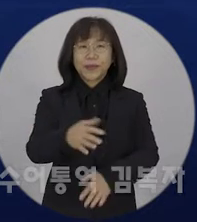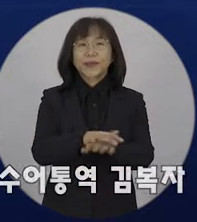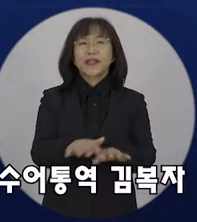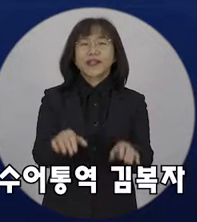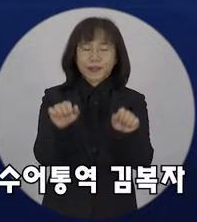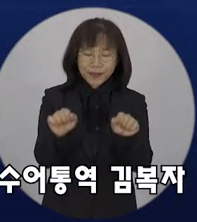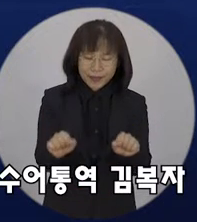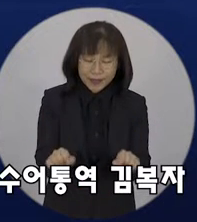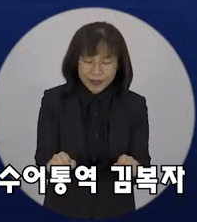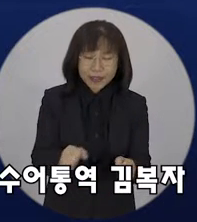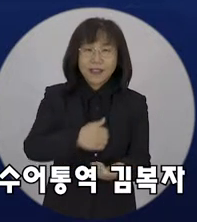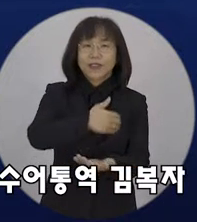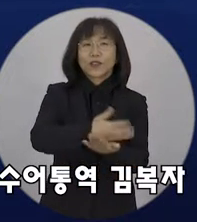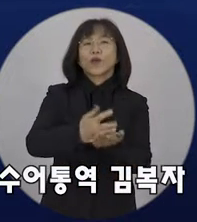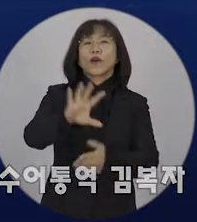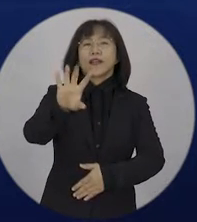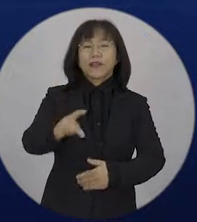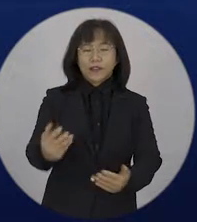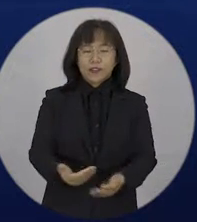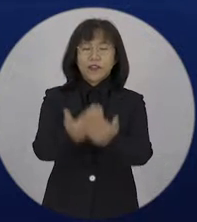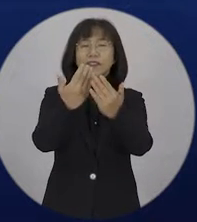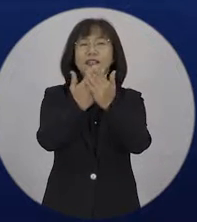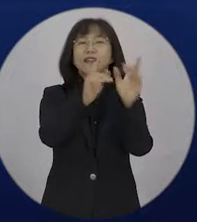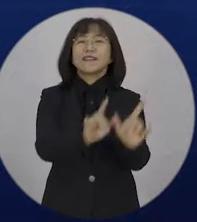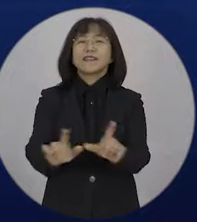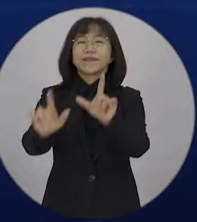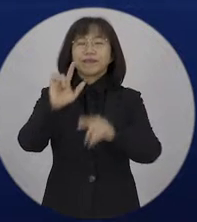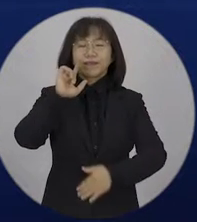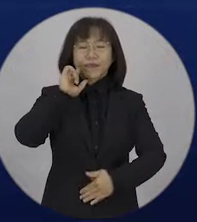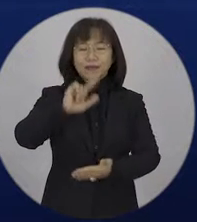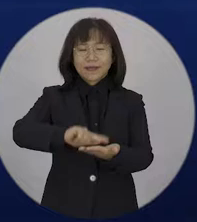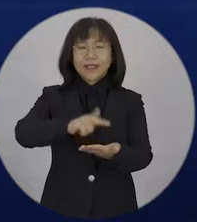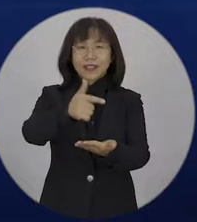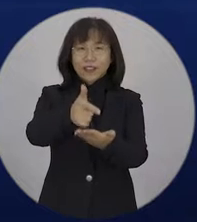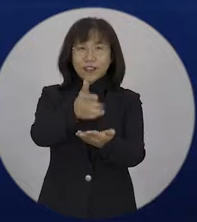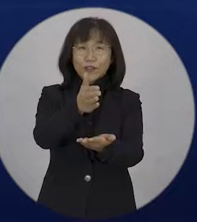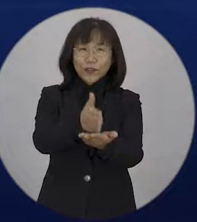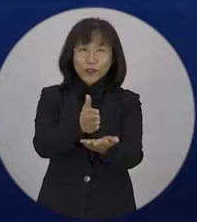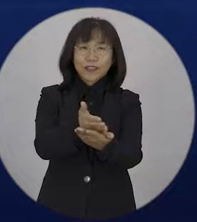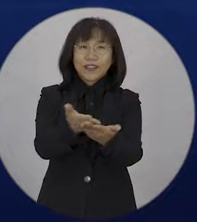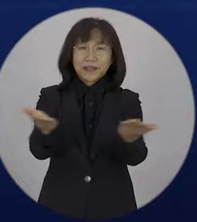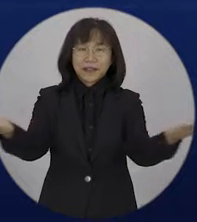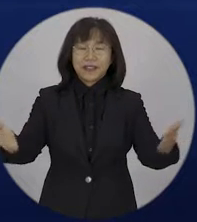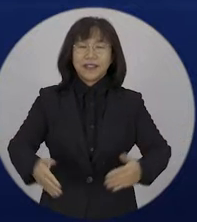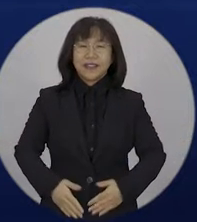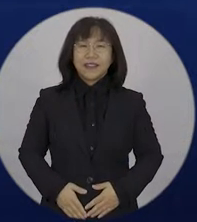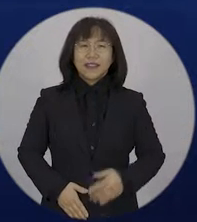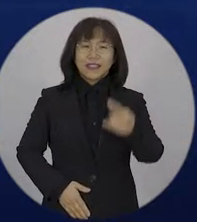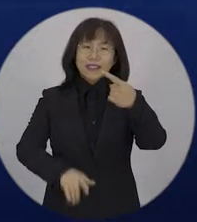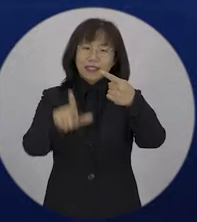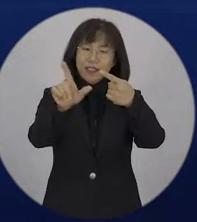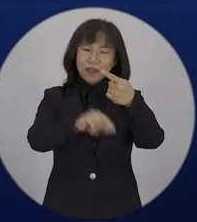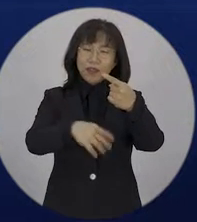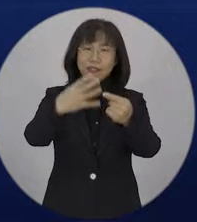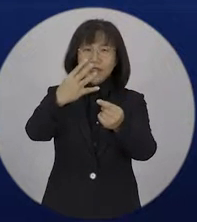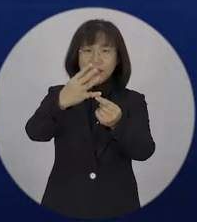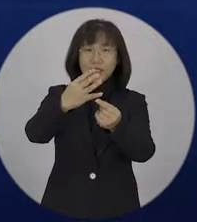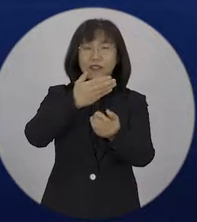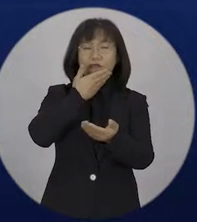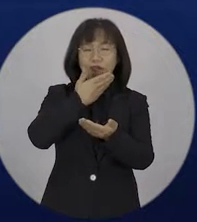구민 여러분 안녕하십니까 조화로운 성장 삶이 아름다운 강서 r 경서 tv 김민 줍니다 1월 넷째주